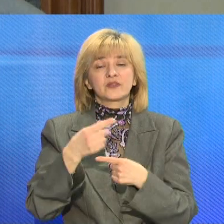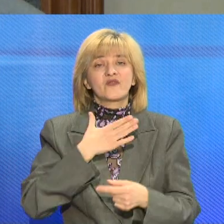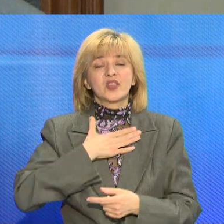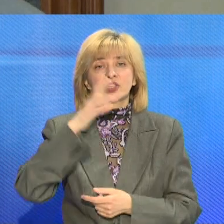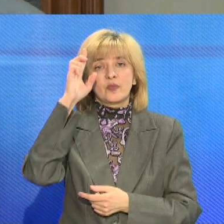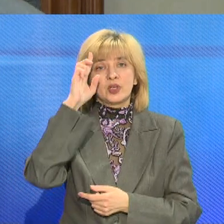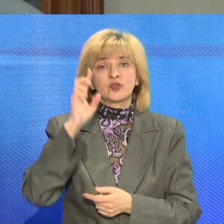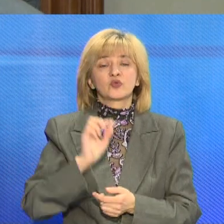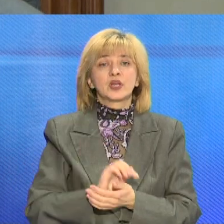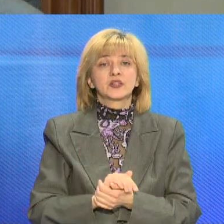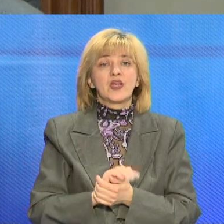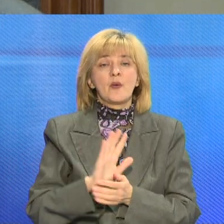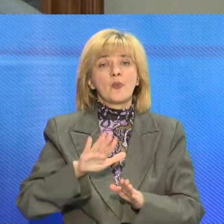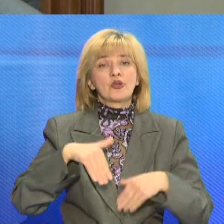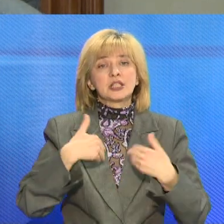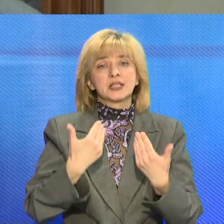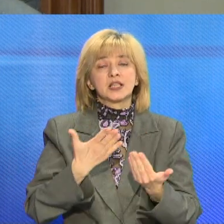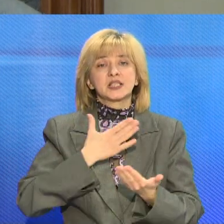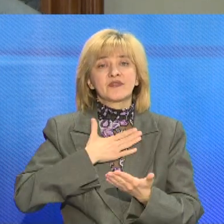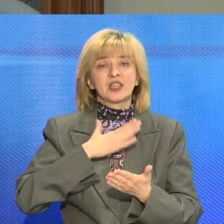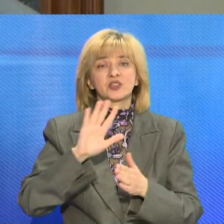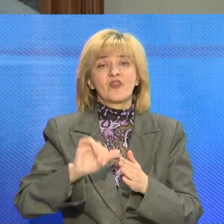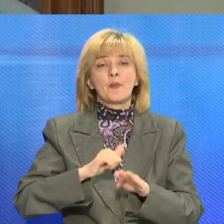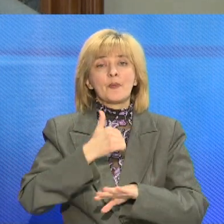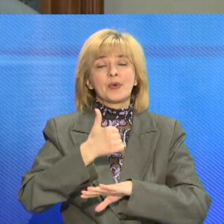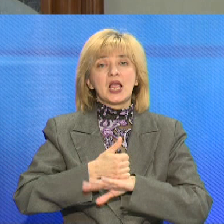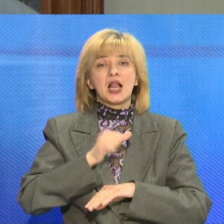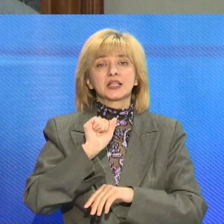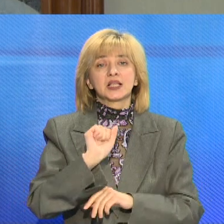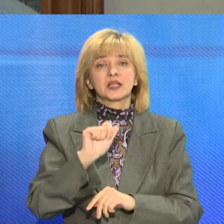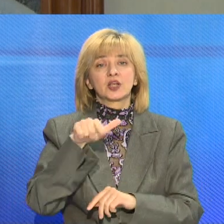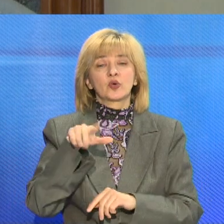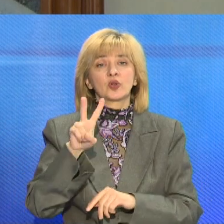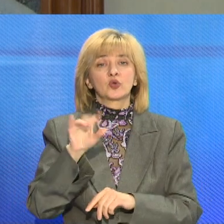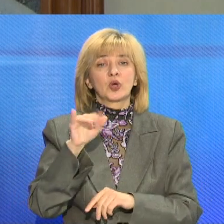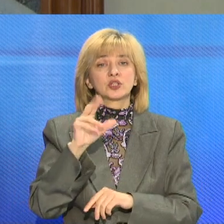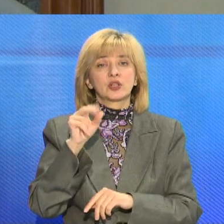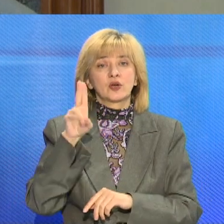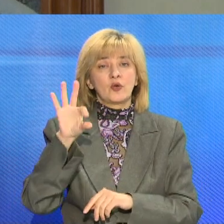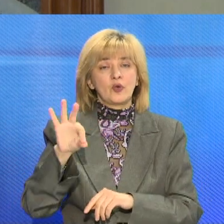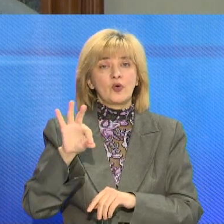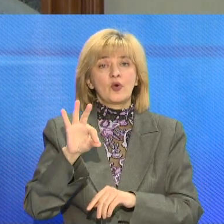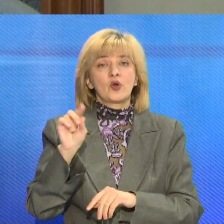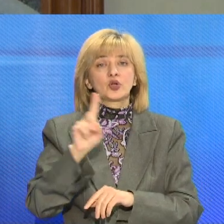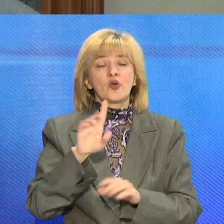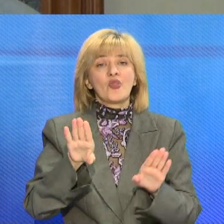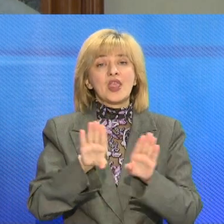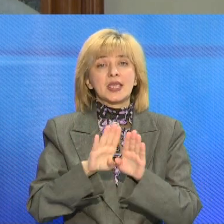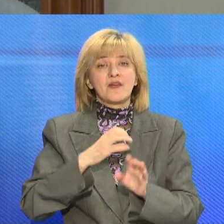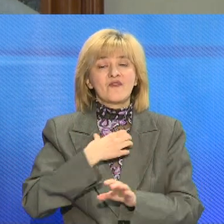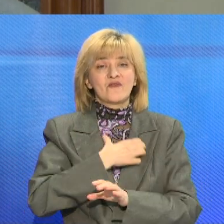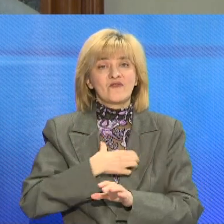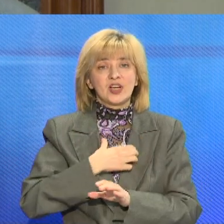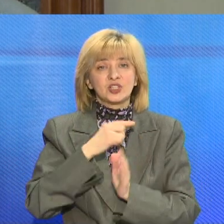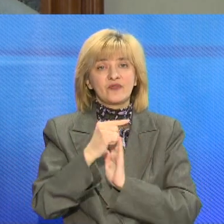государстве, наверное, по инициативе нашего президента Александра Григорьевича Лукашенко, что такие важные вопросы выносят на